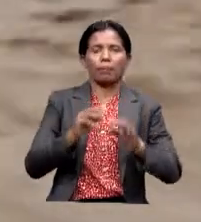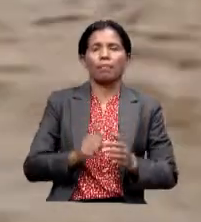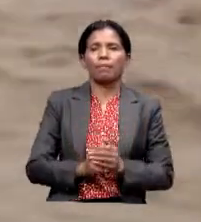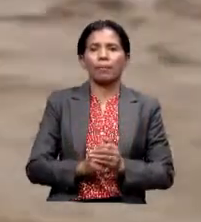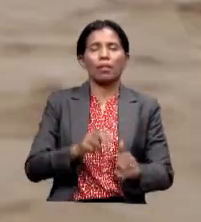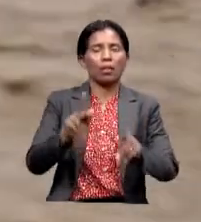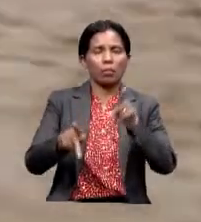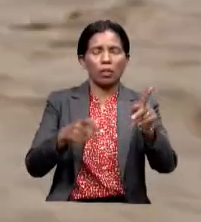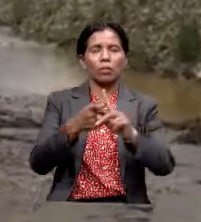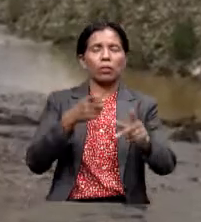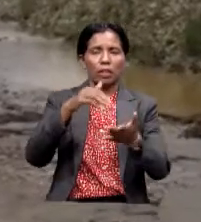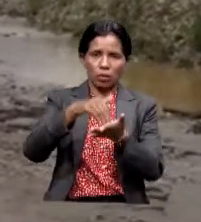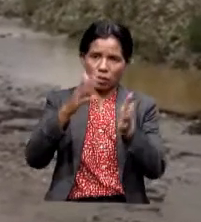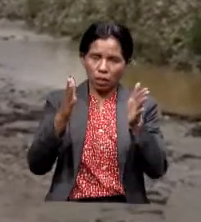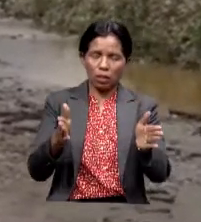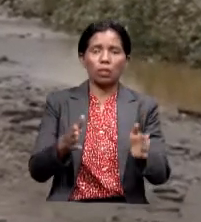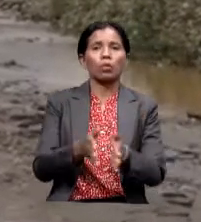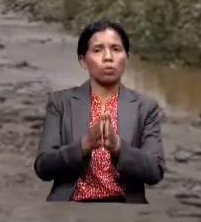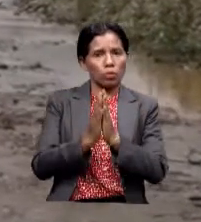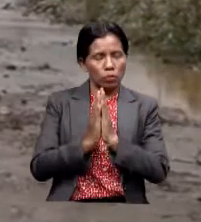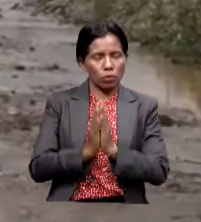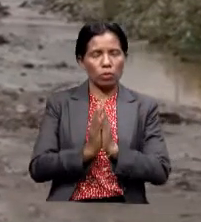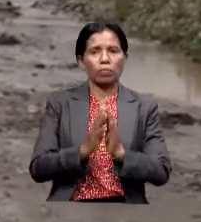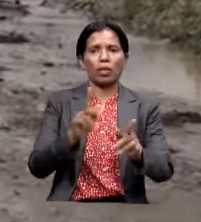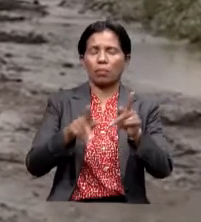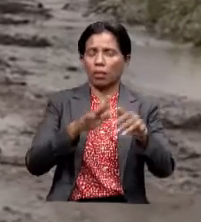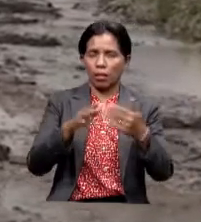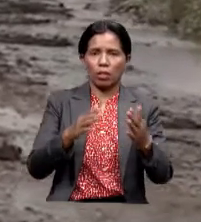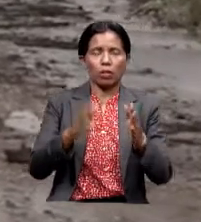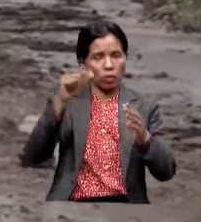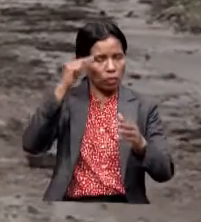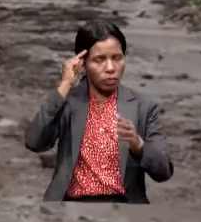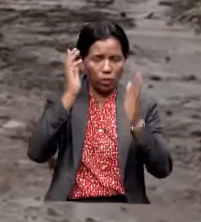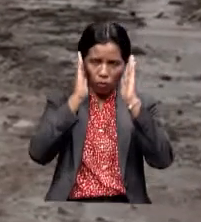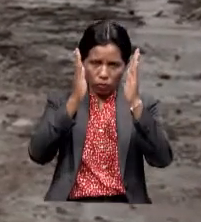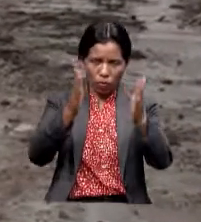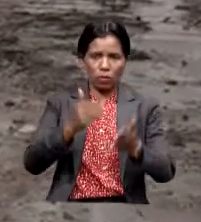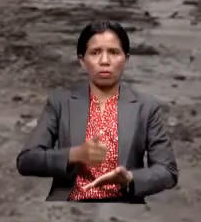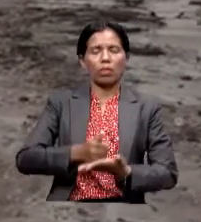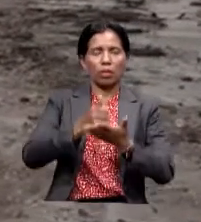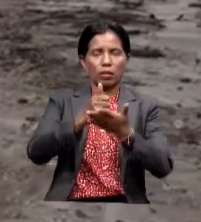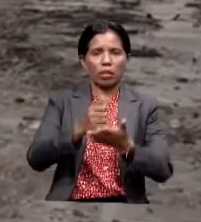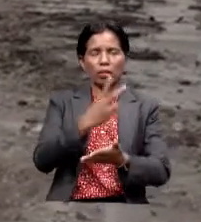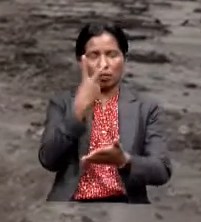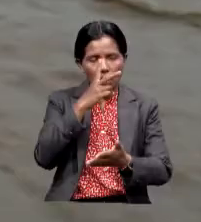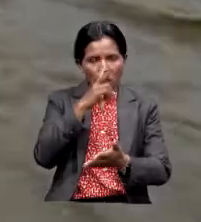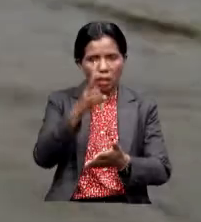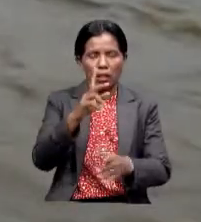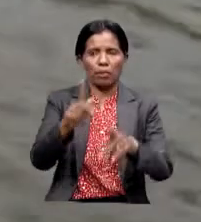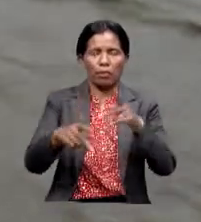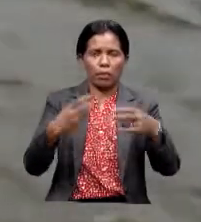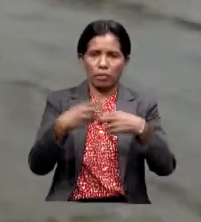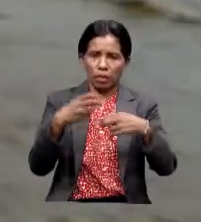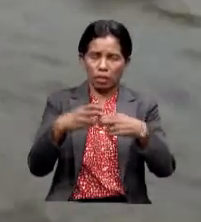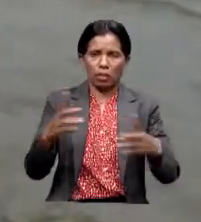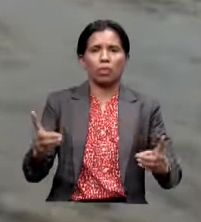sira husi suku Sabria husi ba parte competente atu tau atensão ba preocupação nebe komendari infrentane tamba